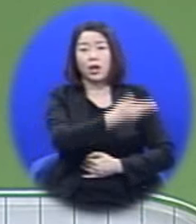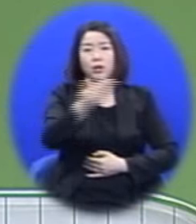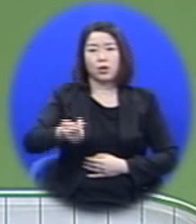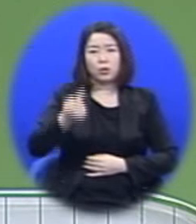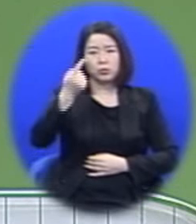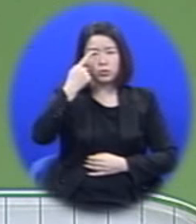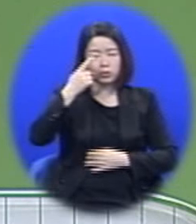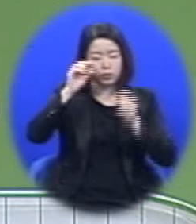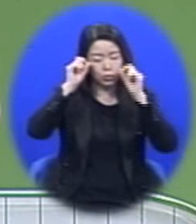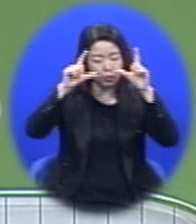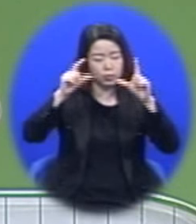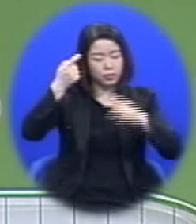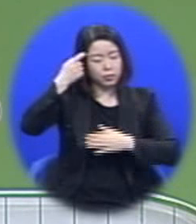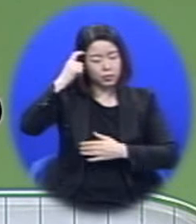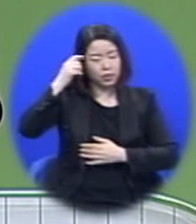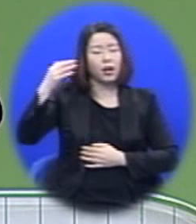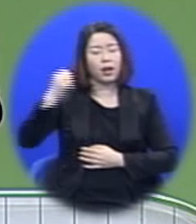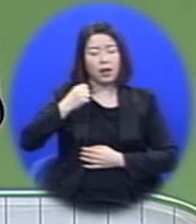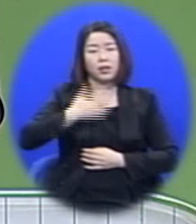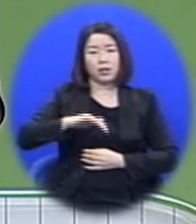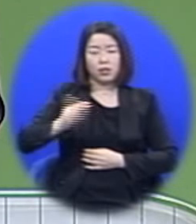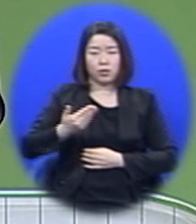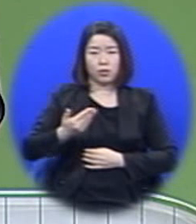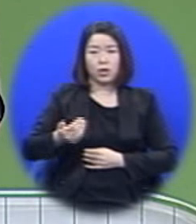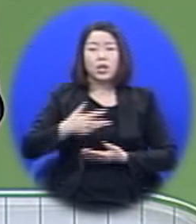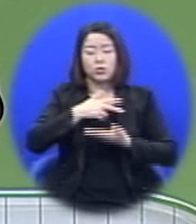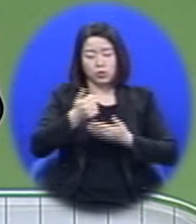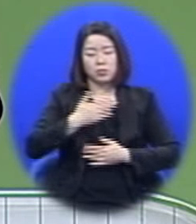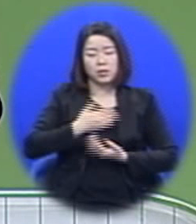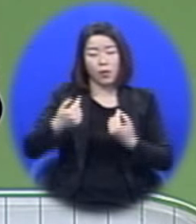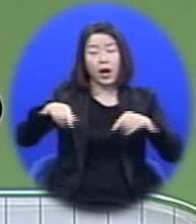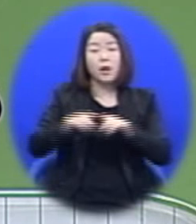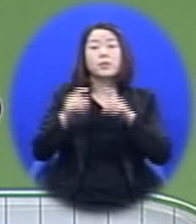보게 됩니다. 주님이 나와 같이 계시구나.